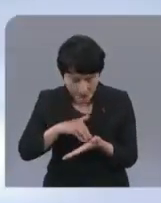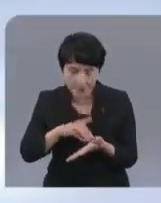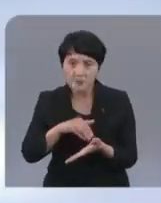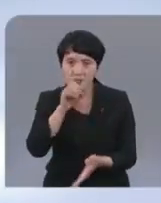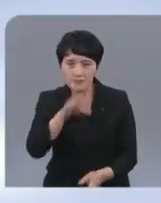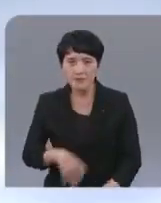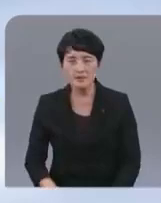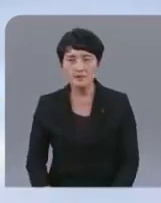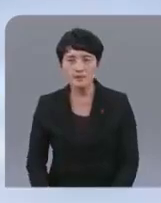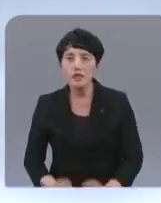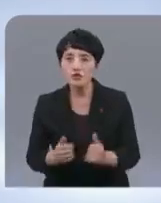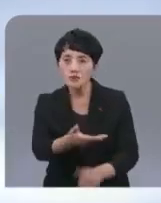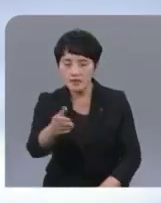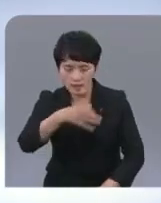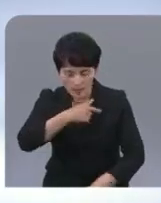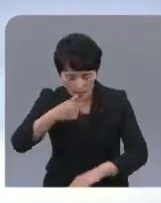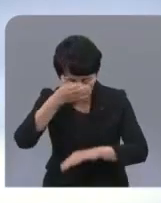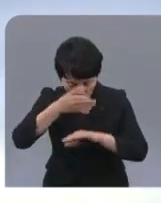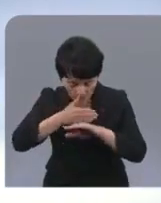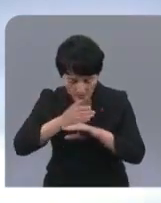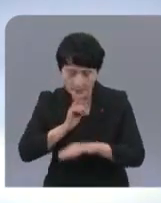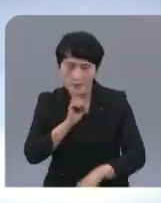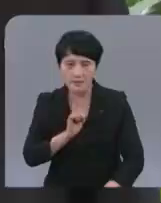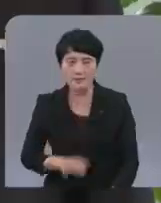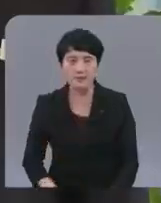激しい対立が予想され